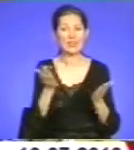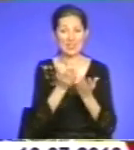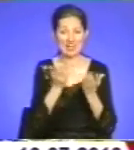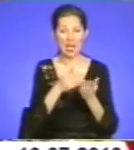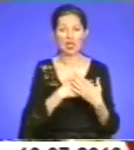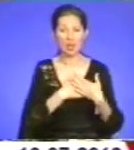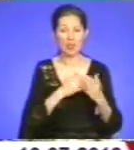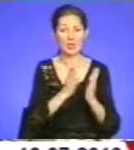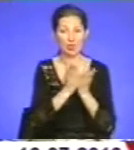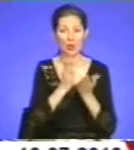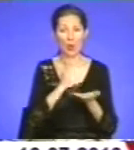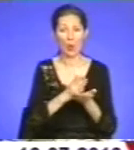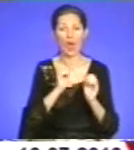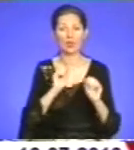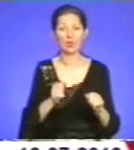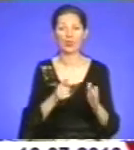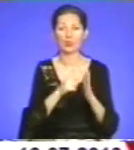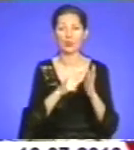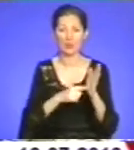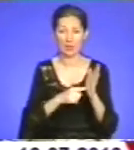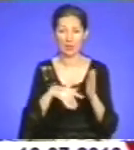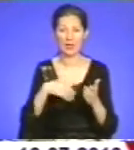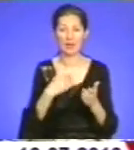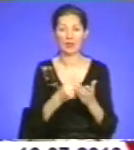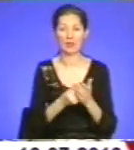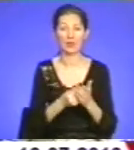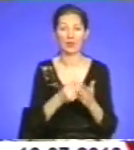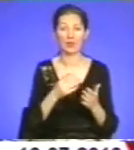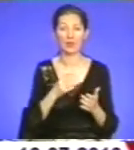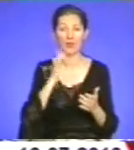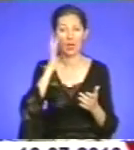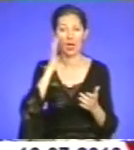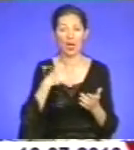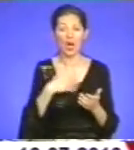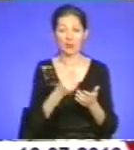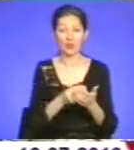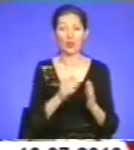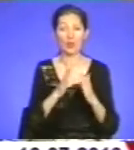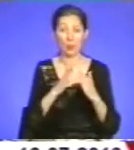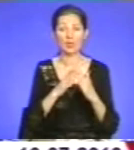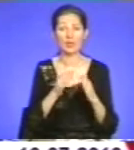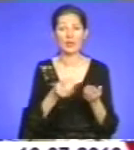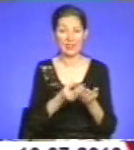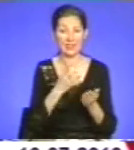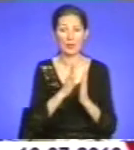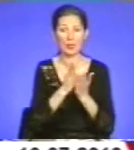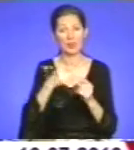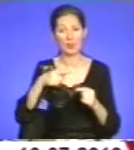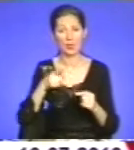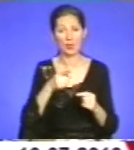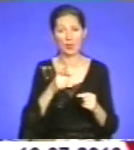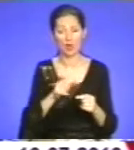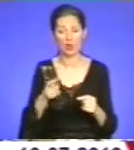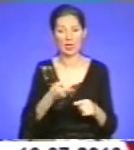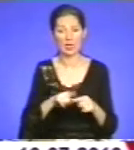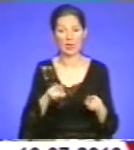можливість поділитися своїми надбаннями, своїми хорошими, цікавими, цінними книгами з іншими людьми, яким також цікаво